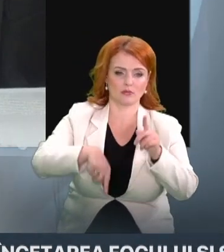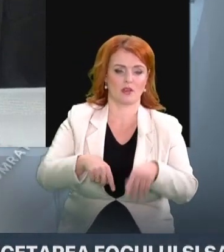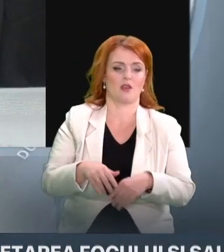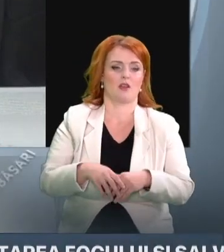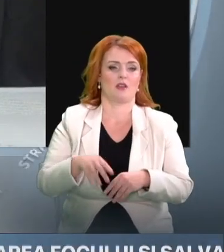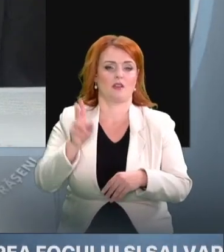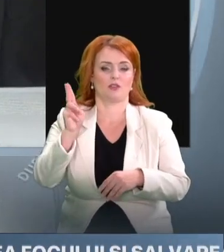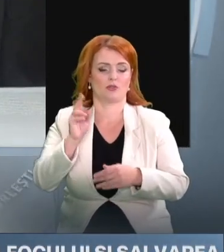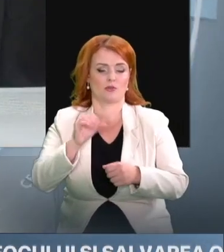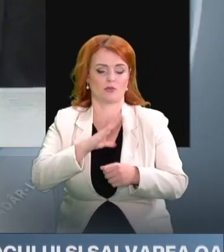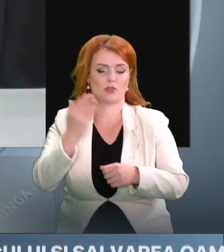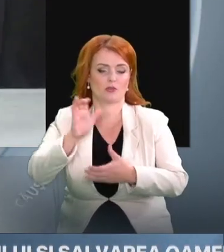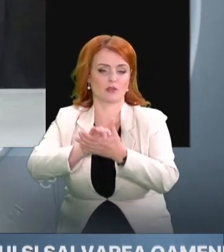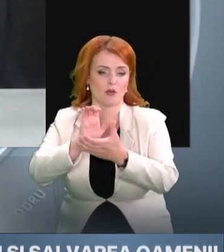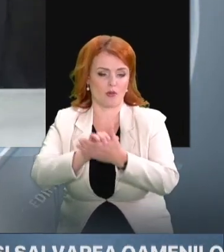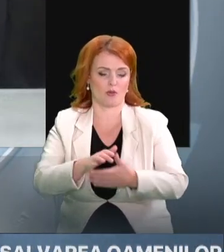urmă.